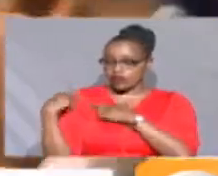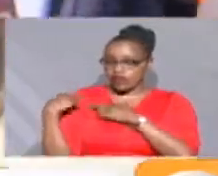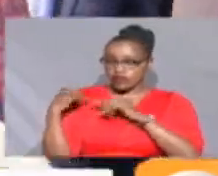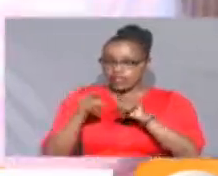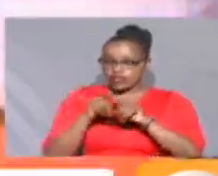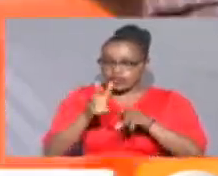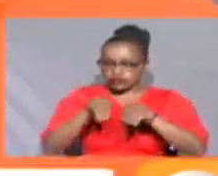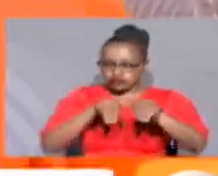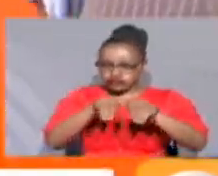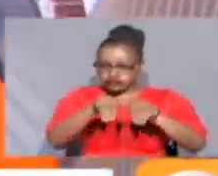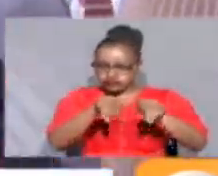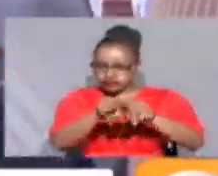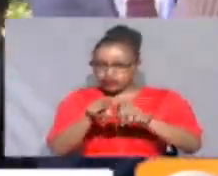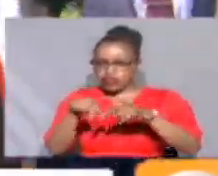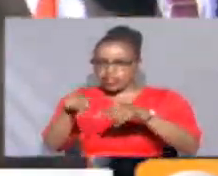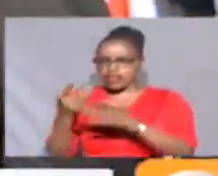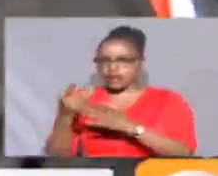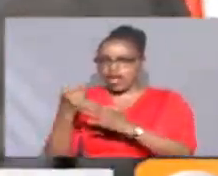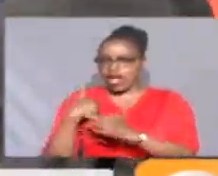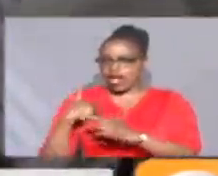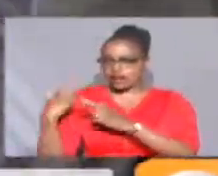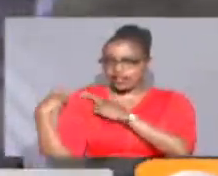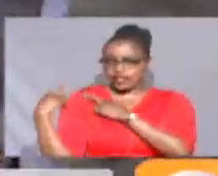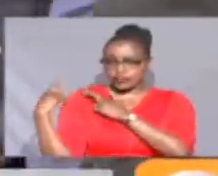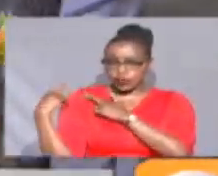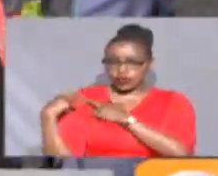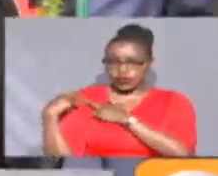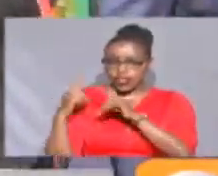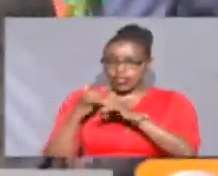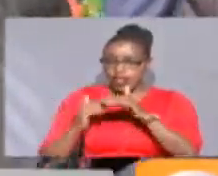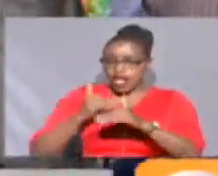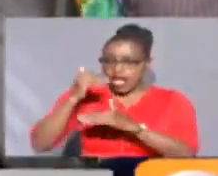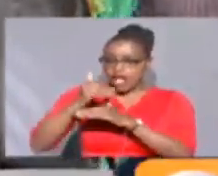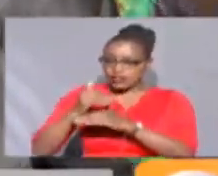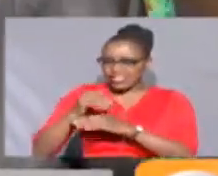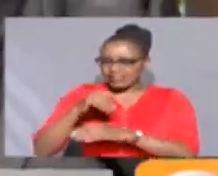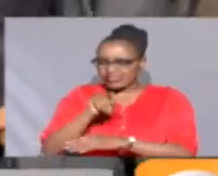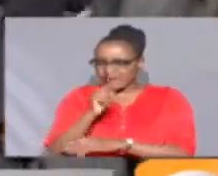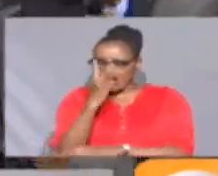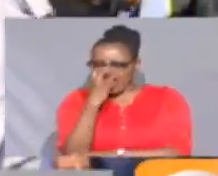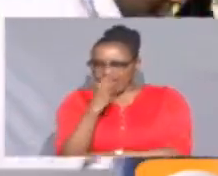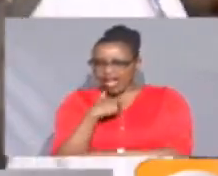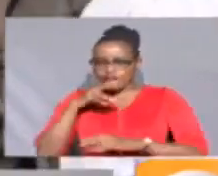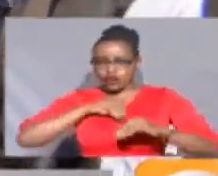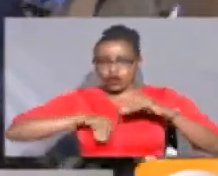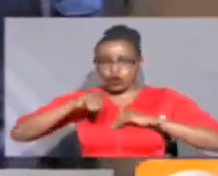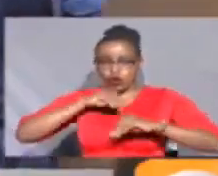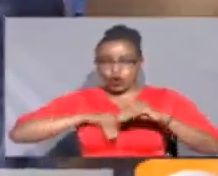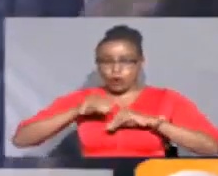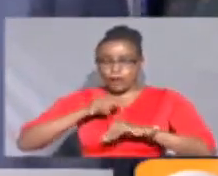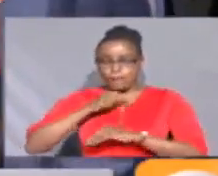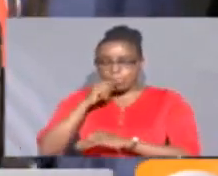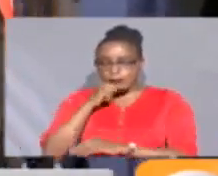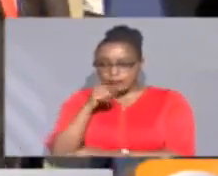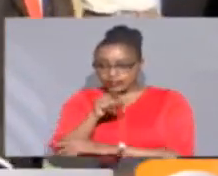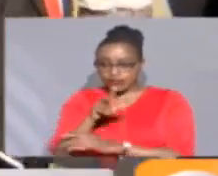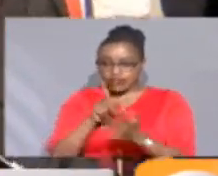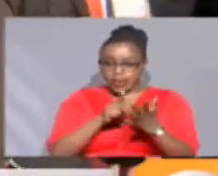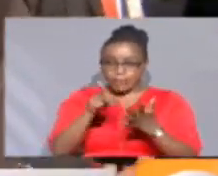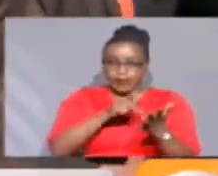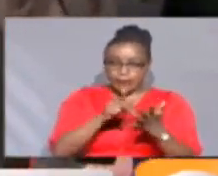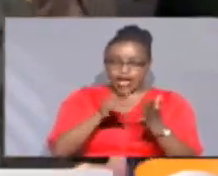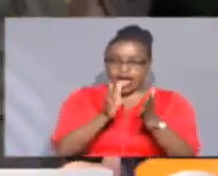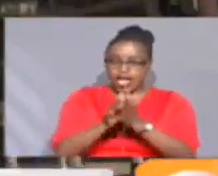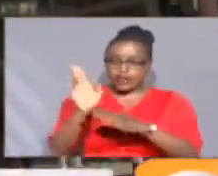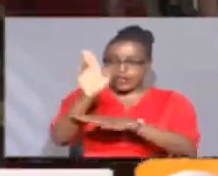wa taifa likiwa mabegani mwao. Na baada ya kukabiliwa na tuhuma za ufisadi, ukiukaji wa taratibu za ununuzi